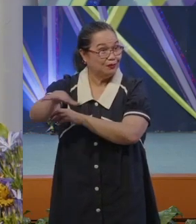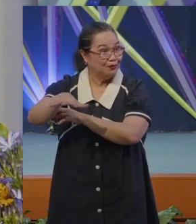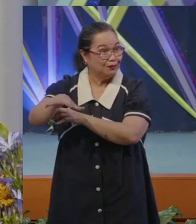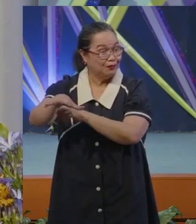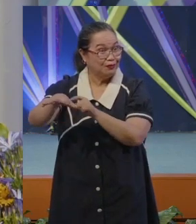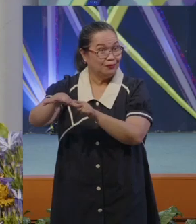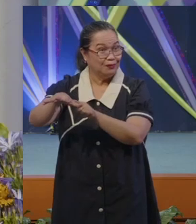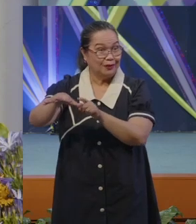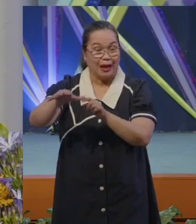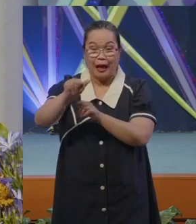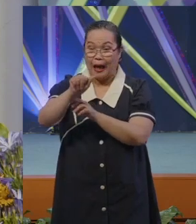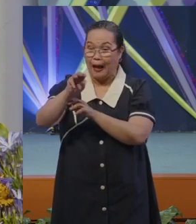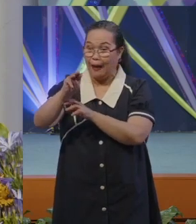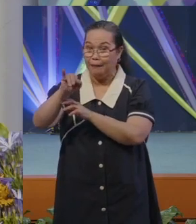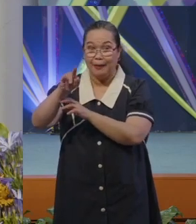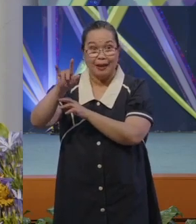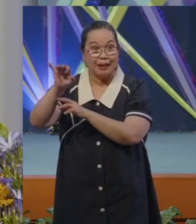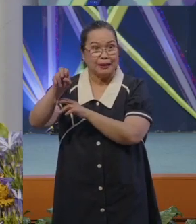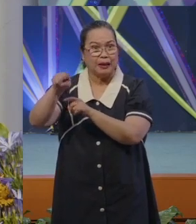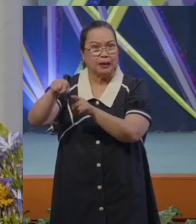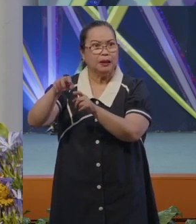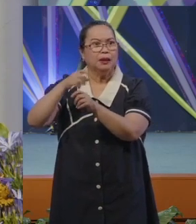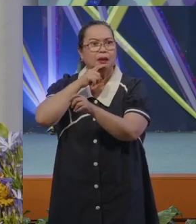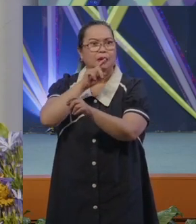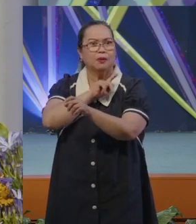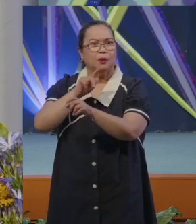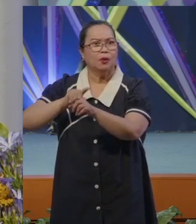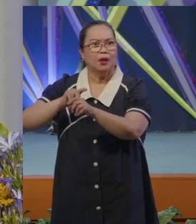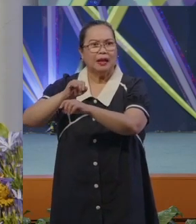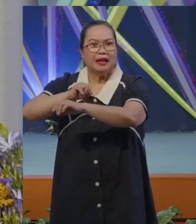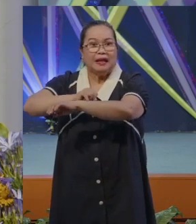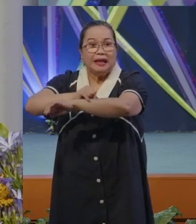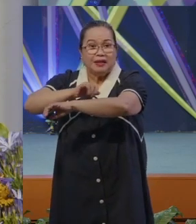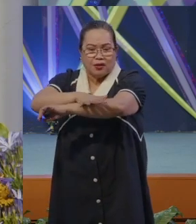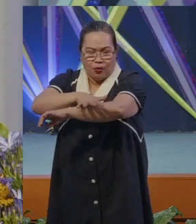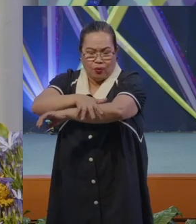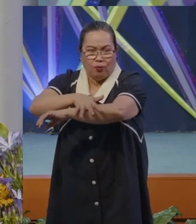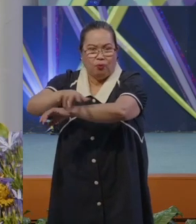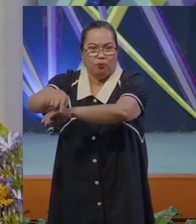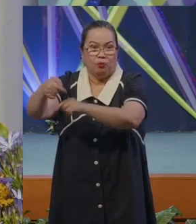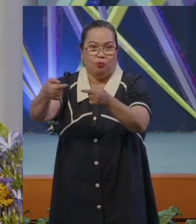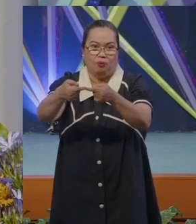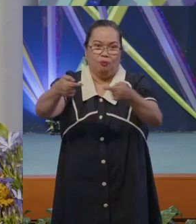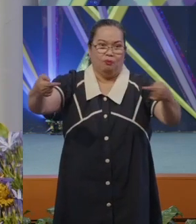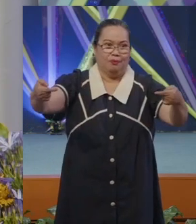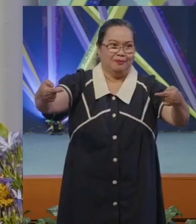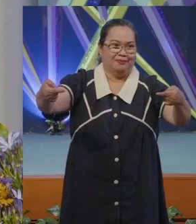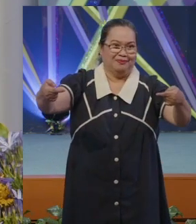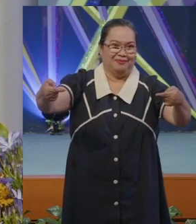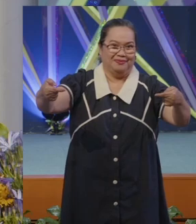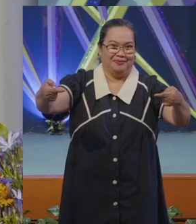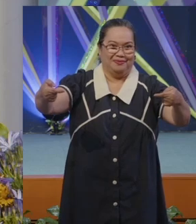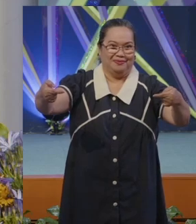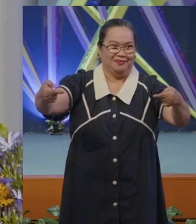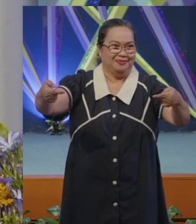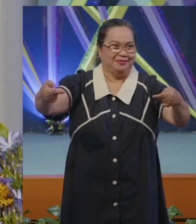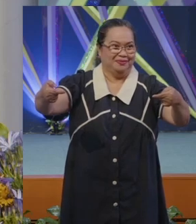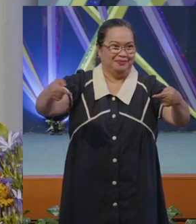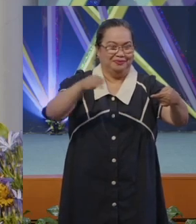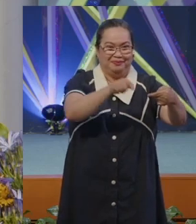Si Amalek po ay anak ni Eliphaz na anak ni Esau. May connection na kayo ngayon ng